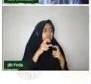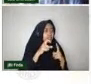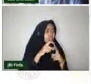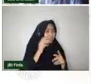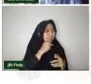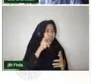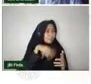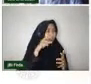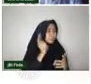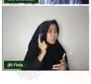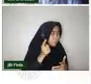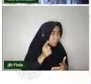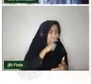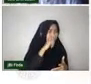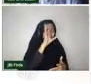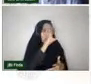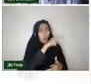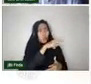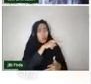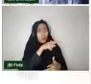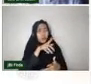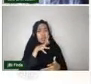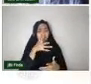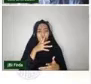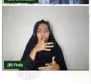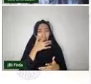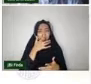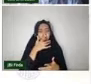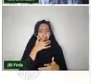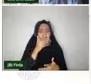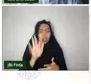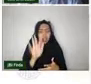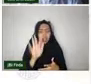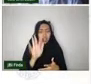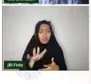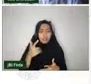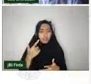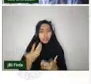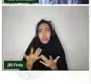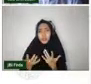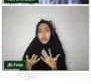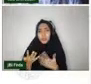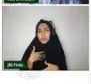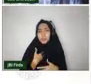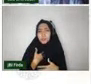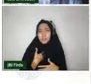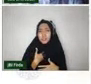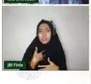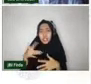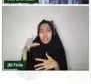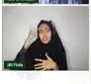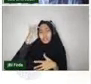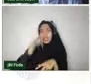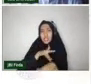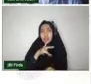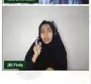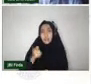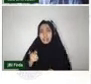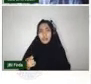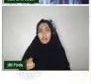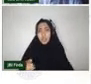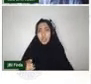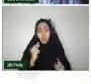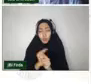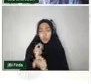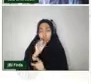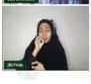bapak ini tahu, orang tuanya sendiri tahu bahwa anak dia itu memang mempunyai kelambatan dalam belajar. Sehingga guru menyampaikan,